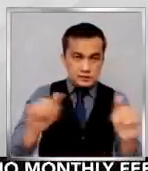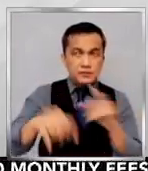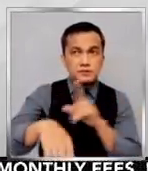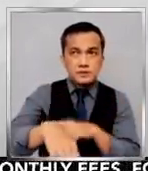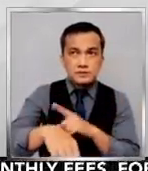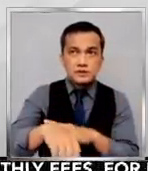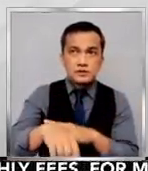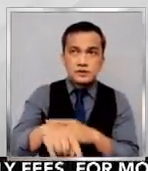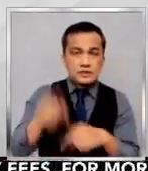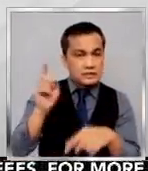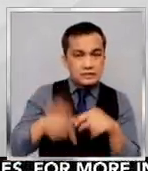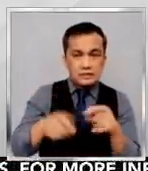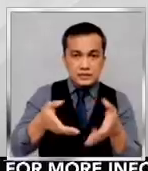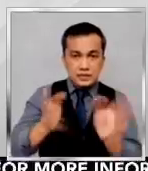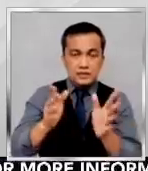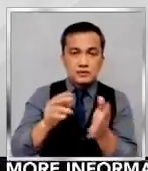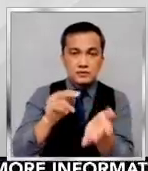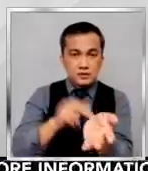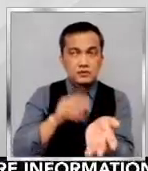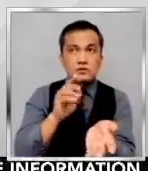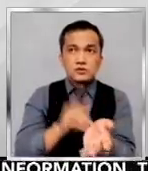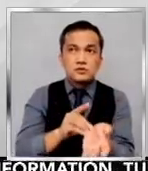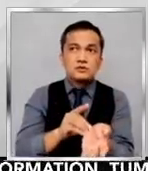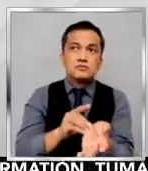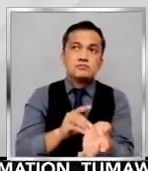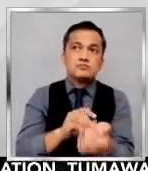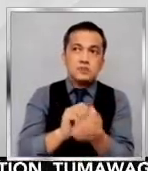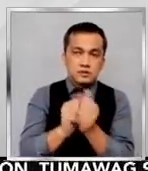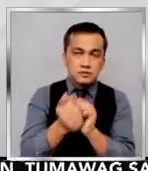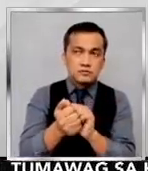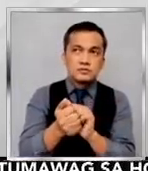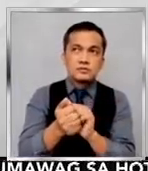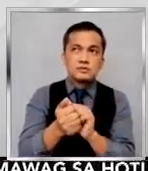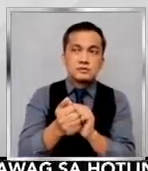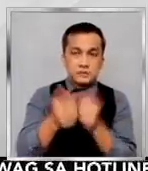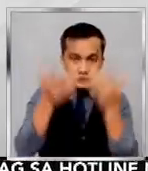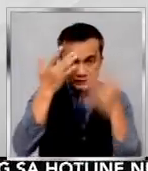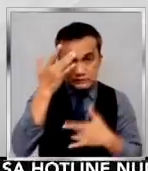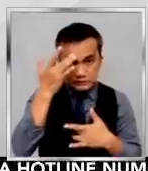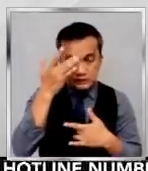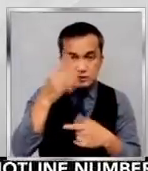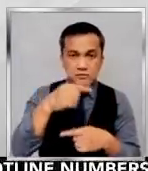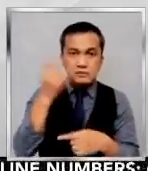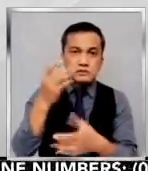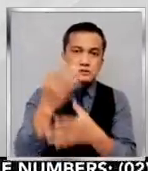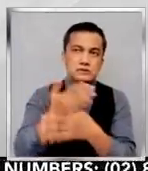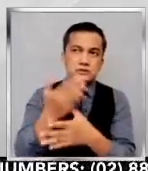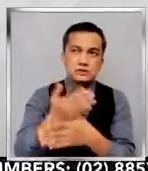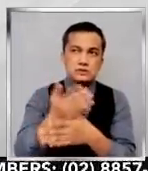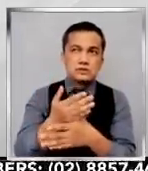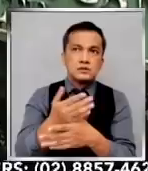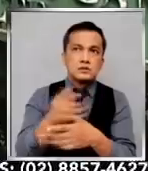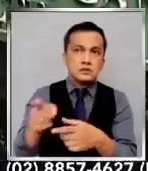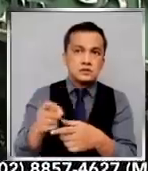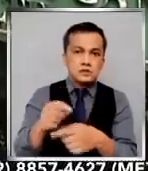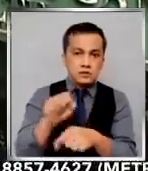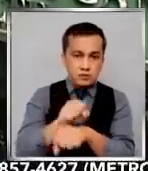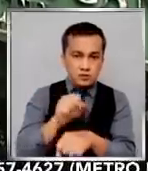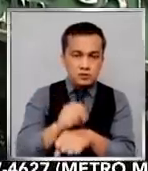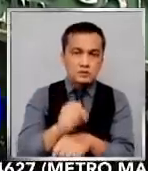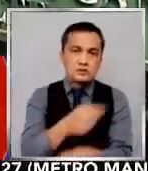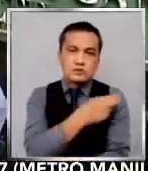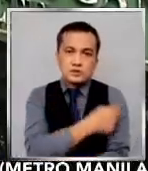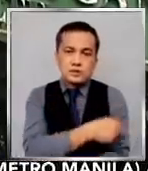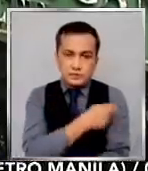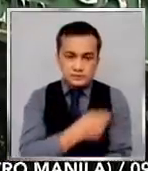healthcare workers to be sick because they can disrupt. It will disrupt the function of hospital.